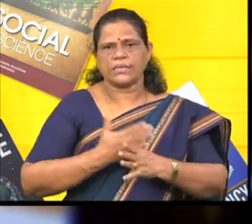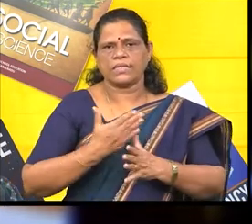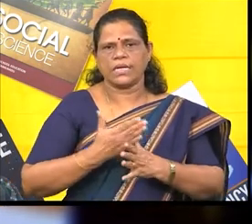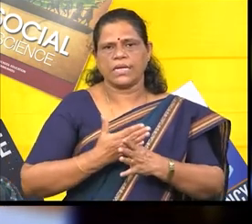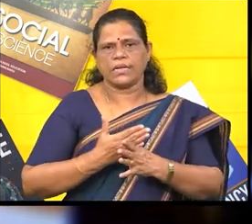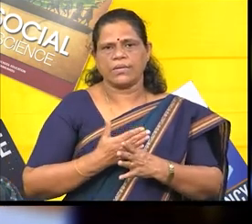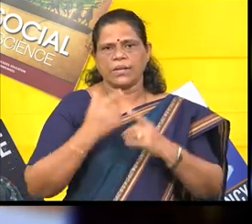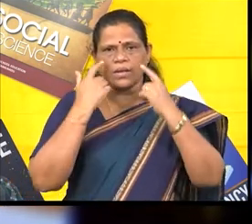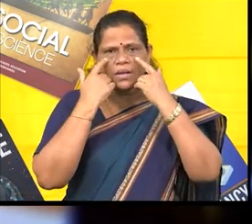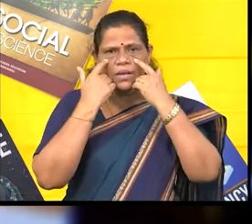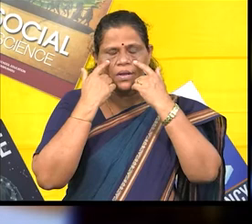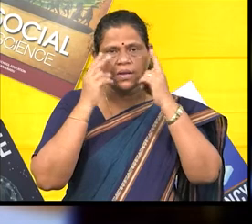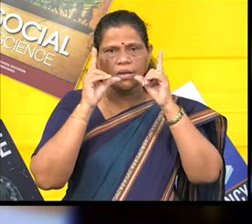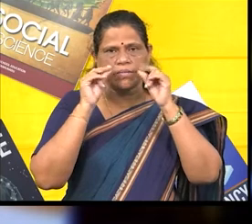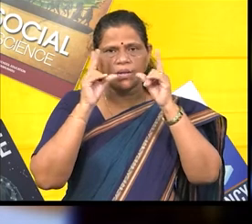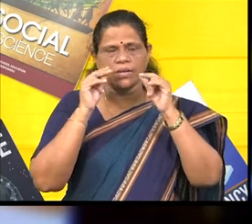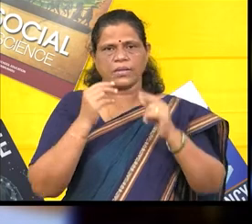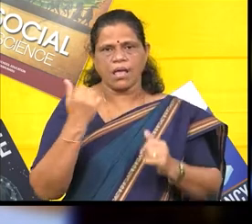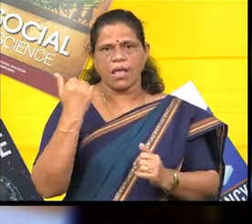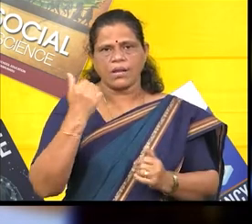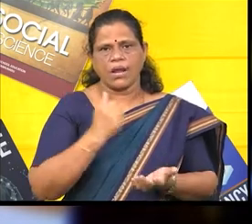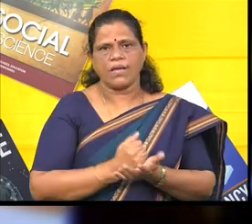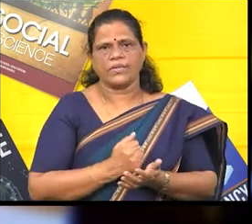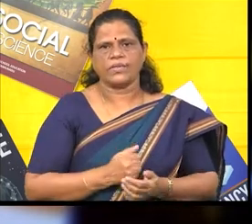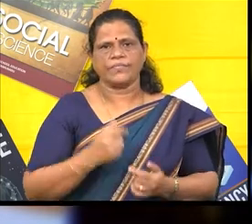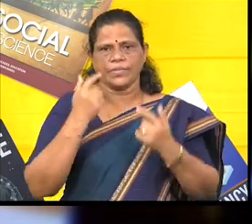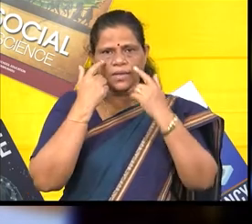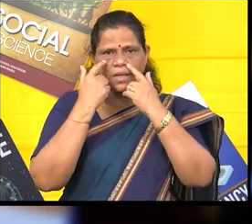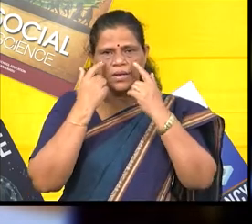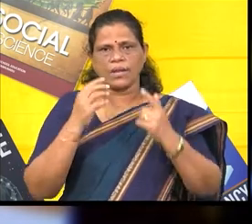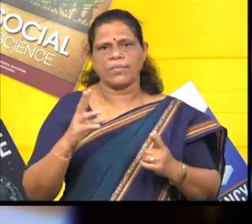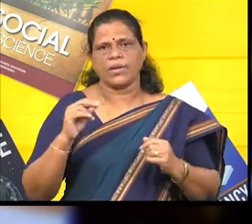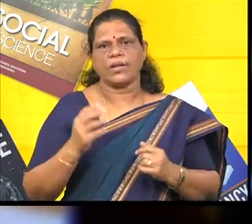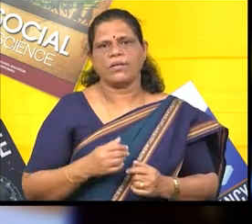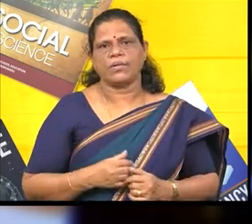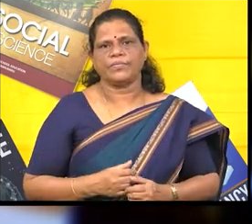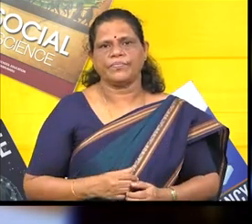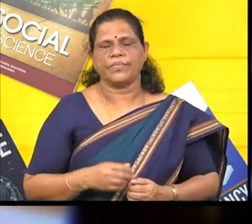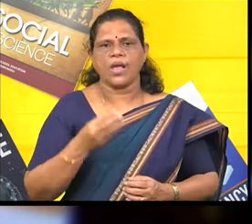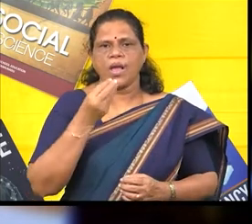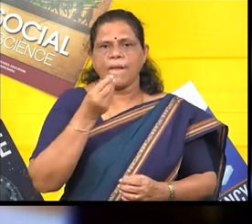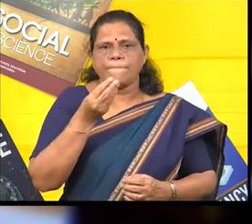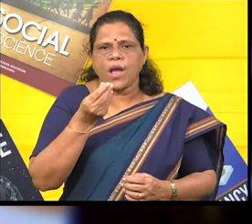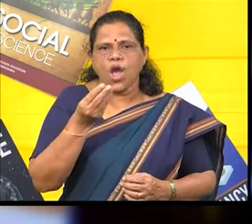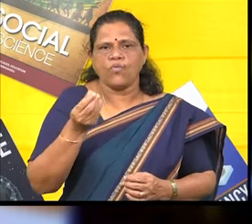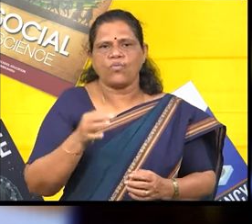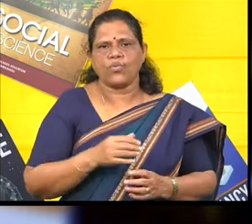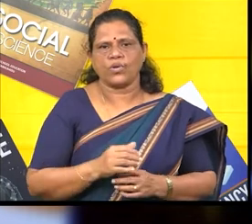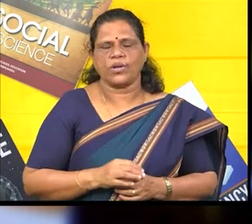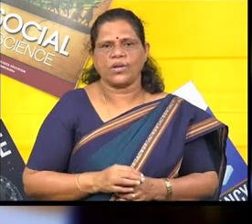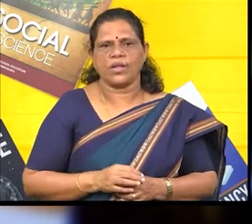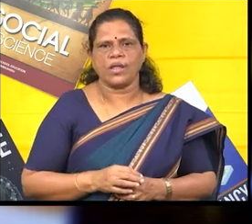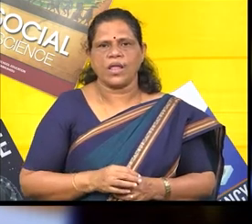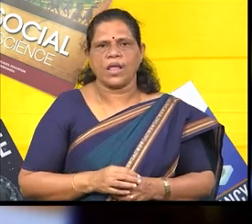இயக்க செயல்களுக்கு, இப்போ கண் இமைக்கிறதுக்கு கூட நமக்கு ஆற்றல் தேவைன்னு சொல்கிறோம். அதுக்கெல்லாம் வந்து ஆற்றல் அளிக்கக்கூடிய உணவுகள் தான் இந்த கார்போஹைட்ரேட்டுகள்னு சொல்லுவோம், மாவு பொருட்கள்னு நம்ம